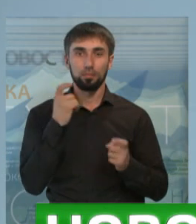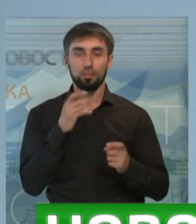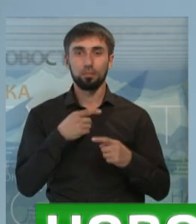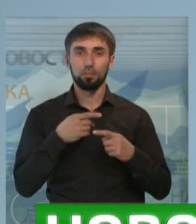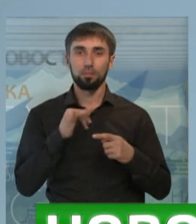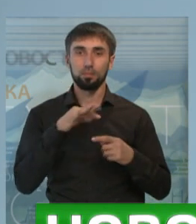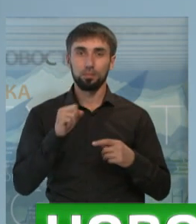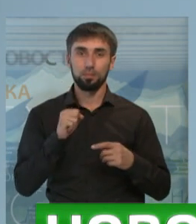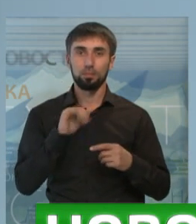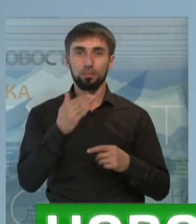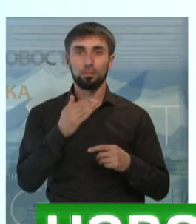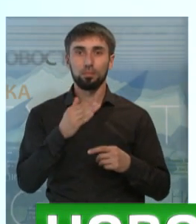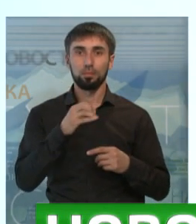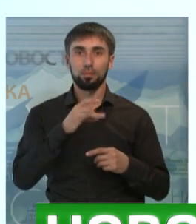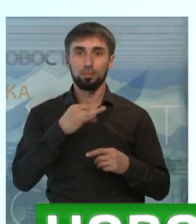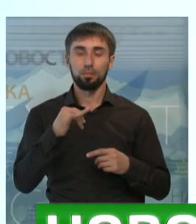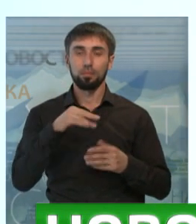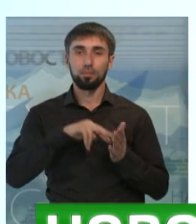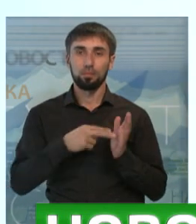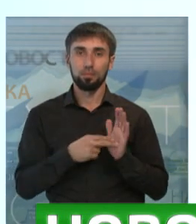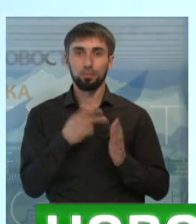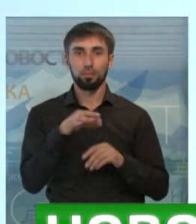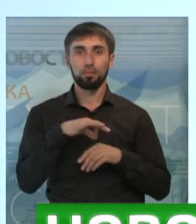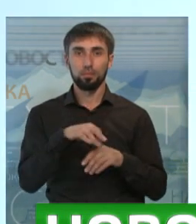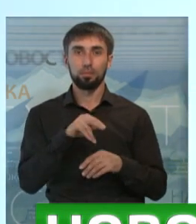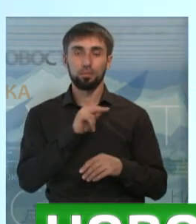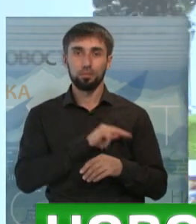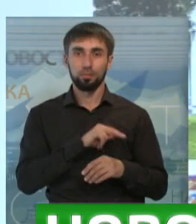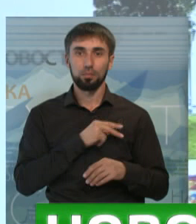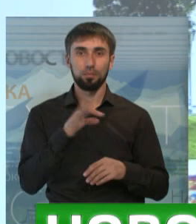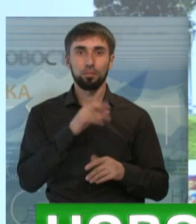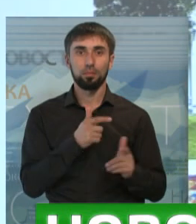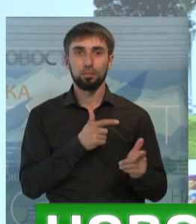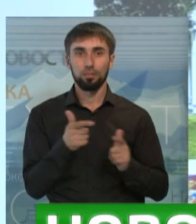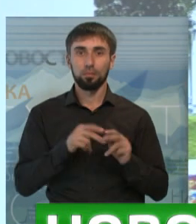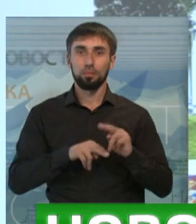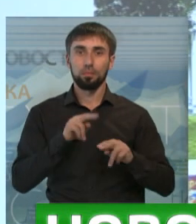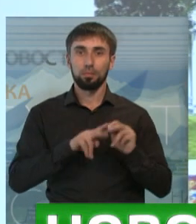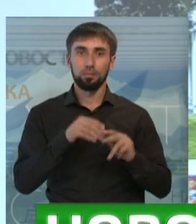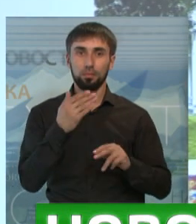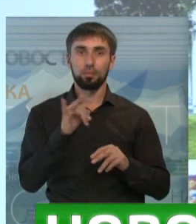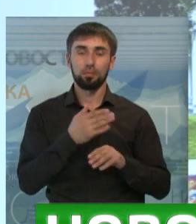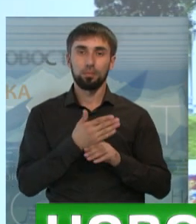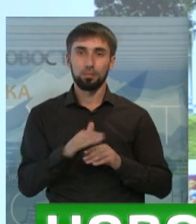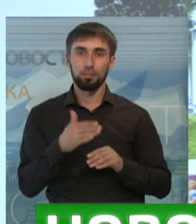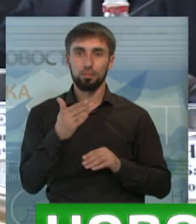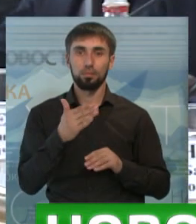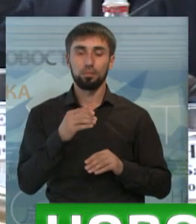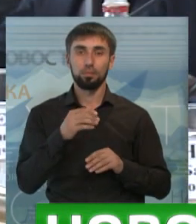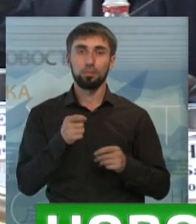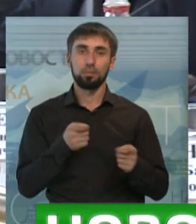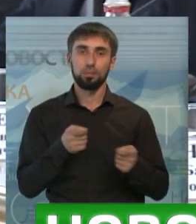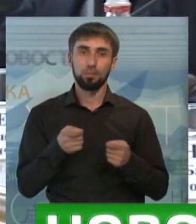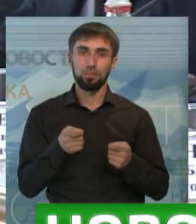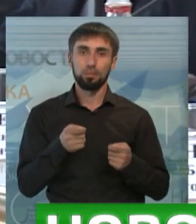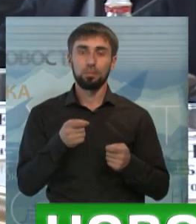территориального планирования кроме того комитетом проводится работа по подготовке градостроительных заключений по отводимого администрациями районов и городов под